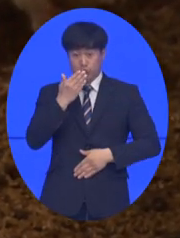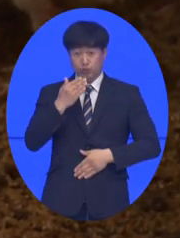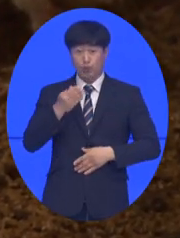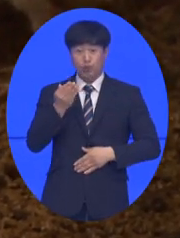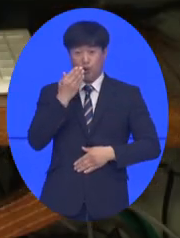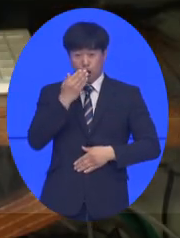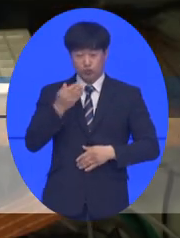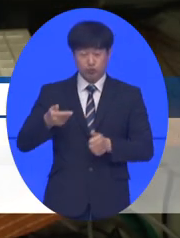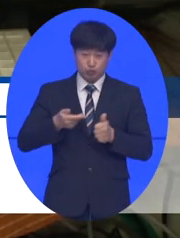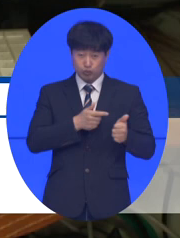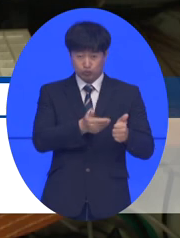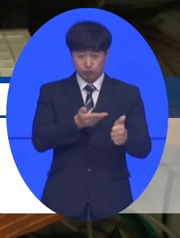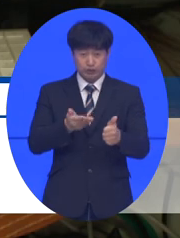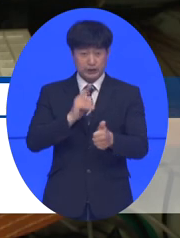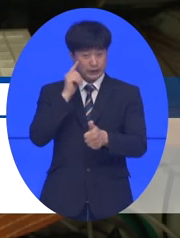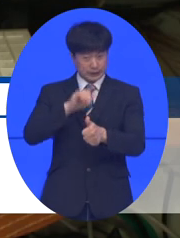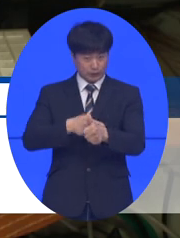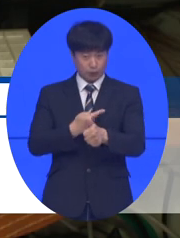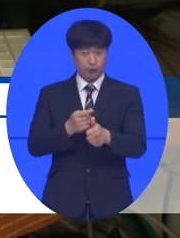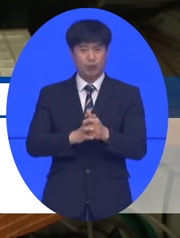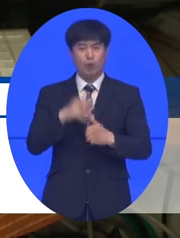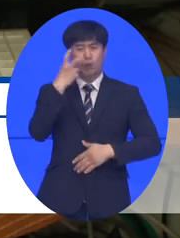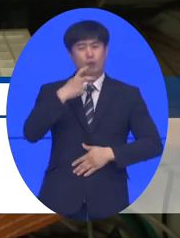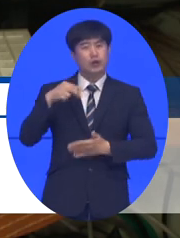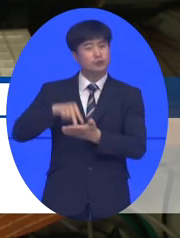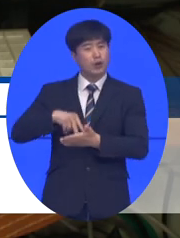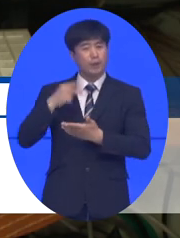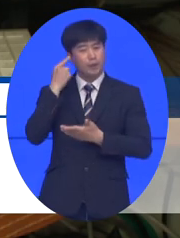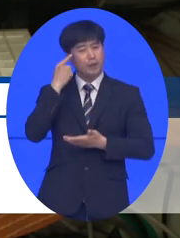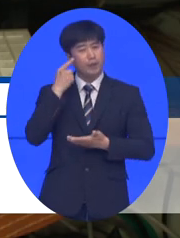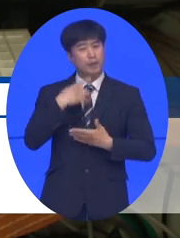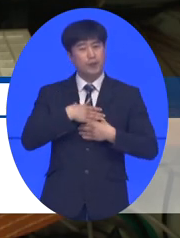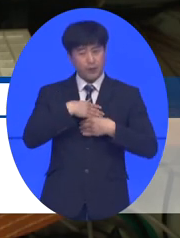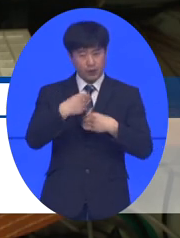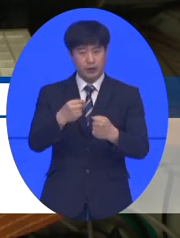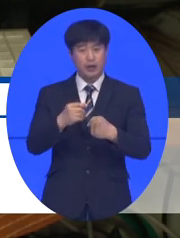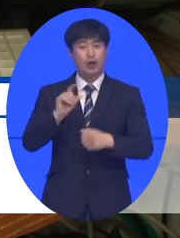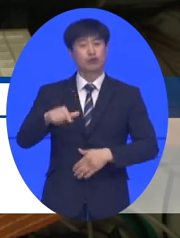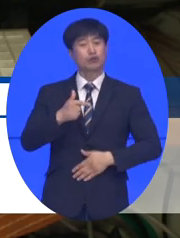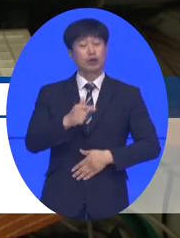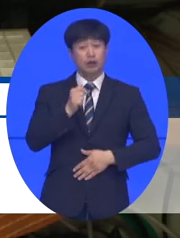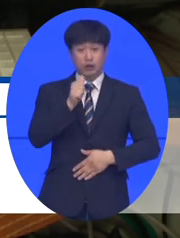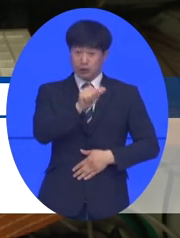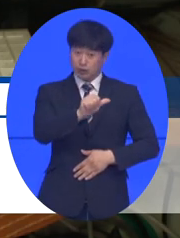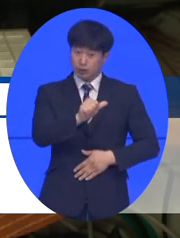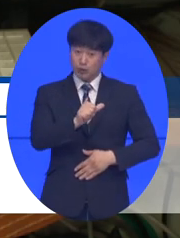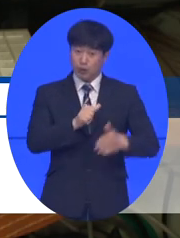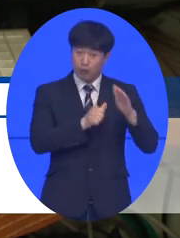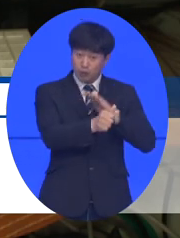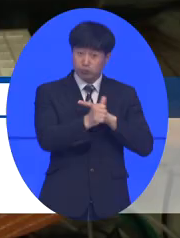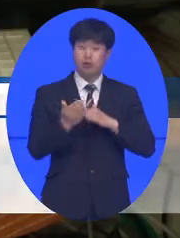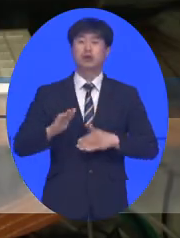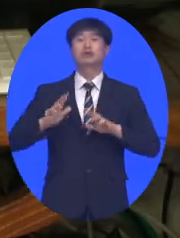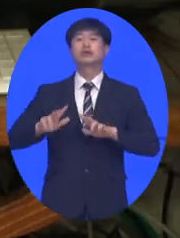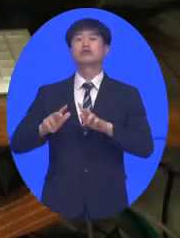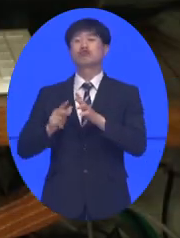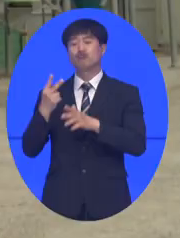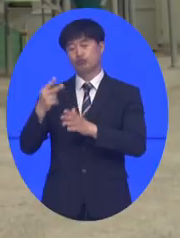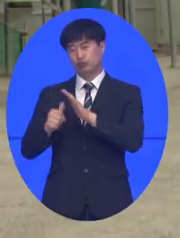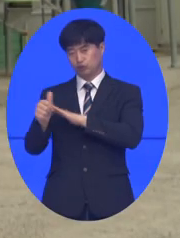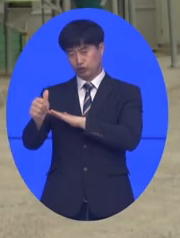갖췄습니다. 관리자 입장에서는 편하지 좀요. 하루에 5번 들어가면 2번 정도밖에 안